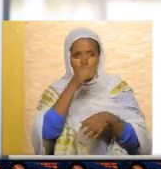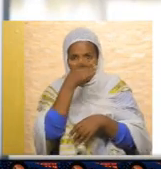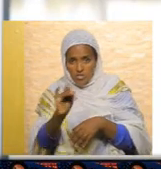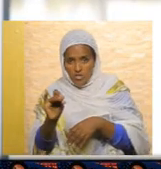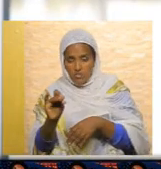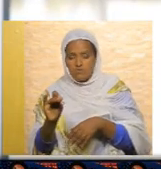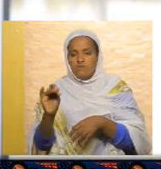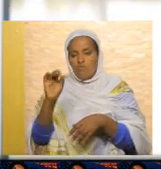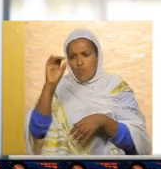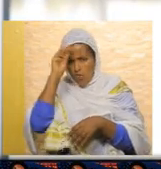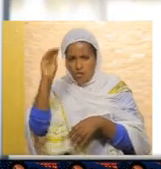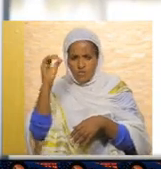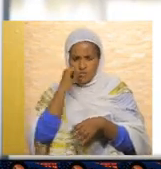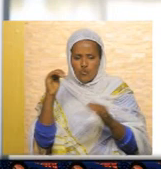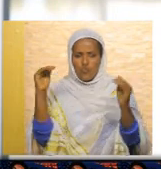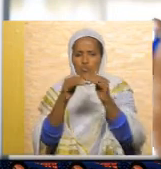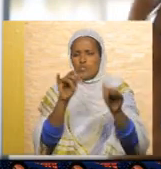በሰውነት